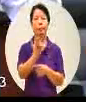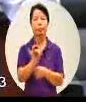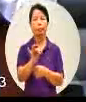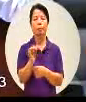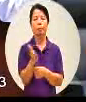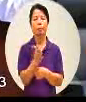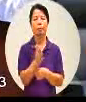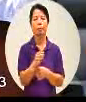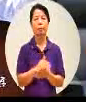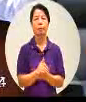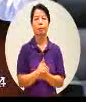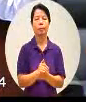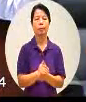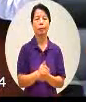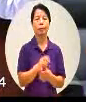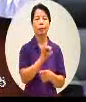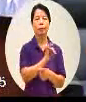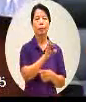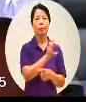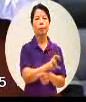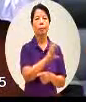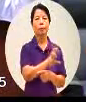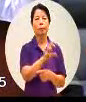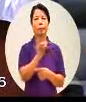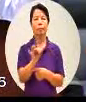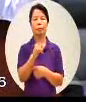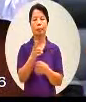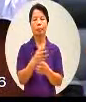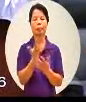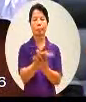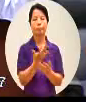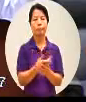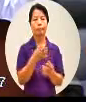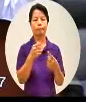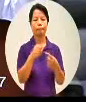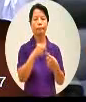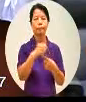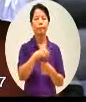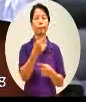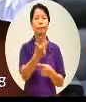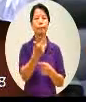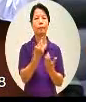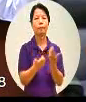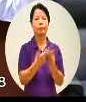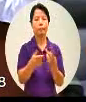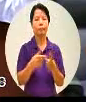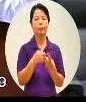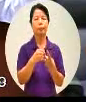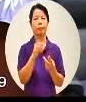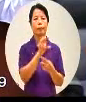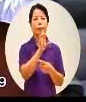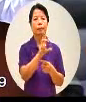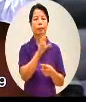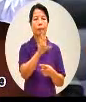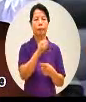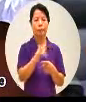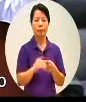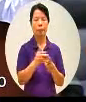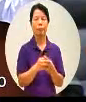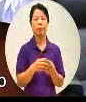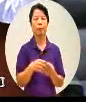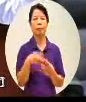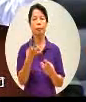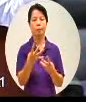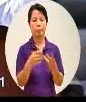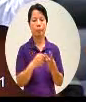较有啦。80到100，伊一科给你6分啦。啊，60至80的，给你4分啊！ 啊，六十以